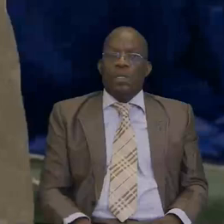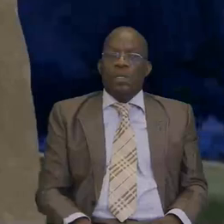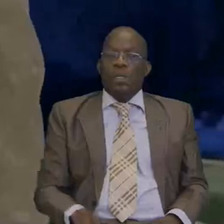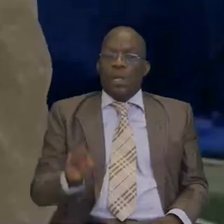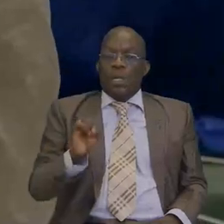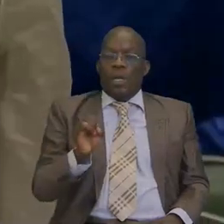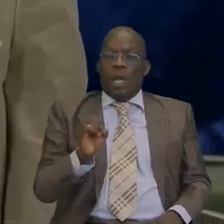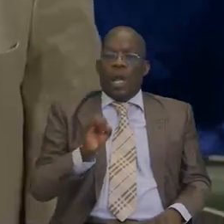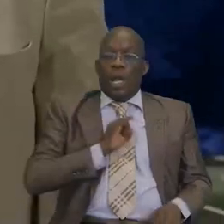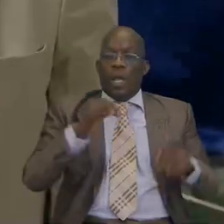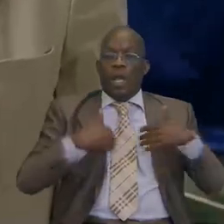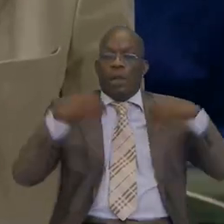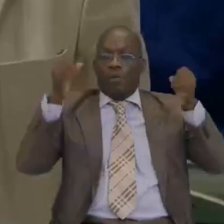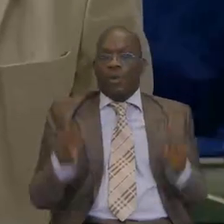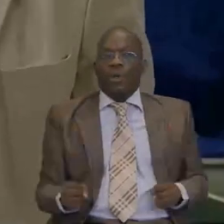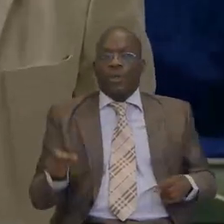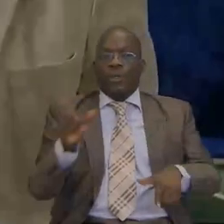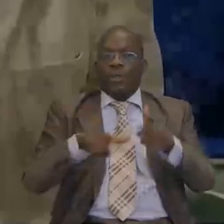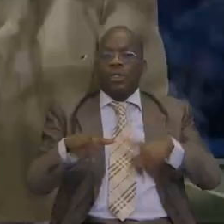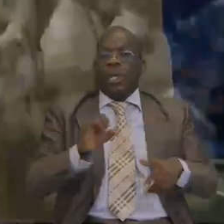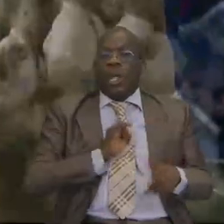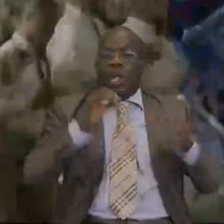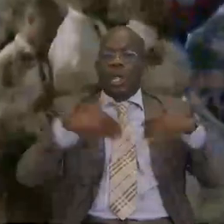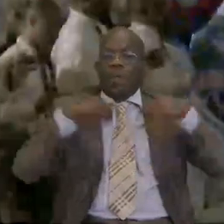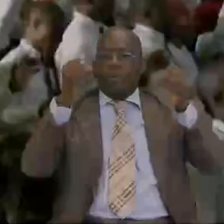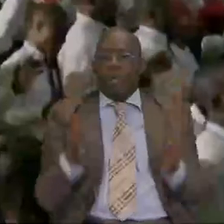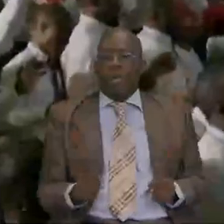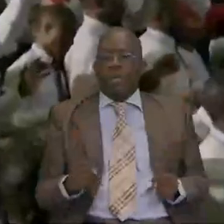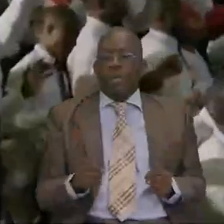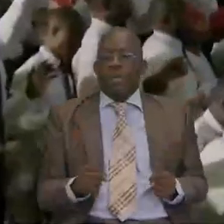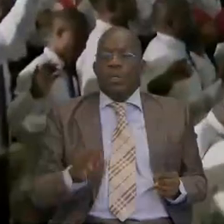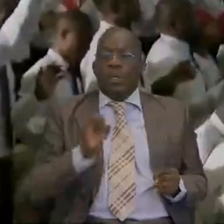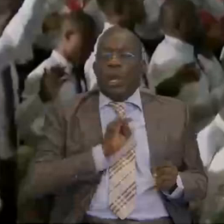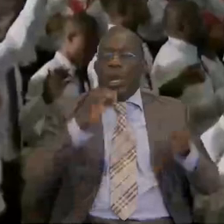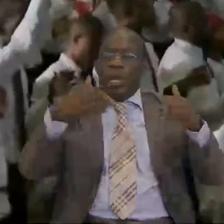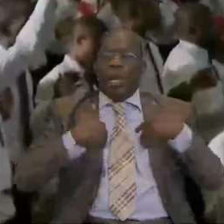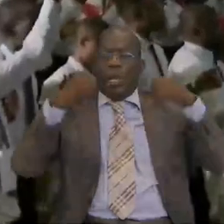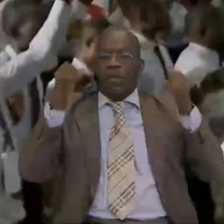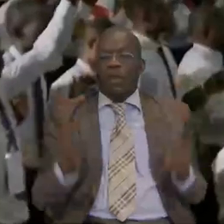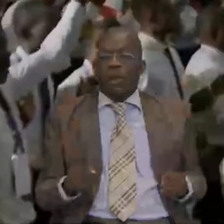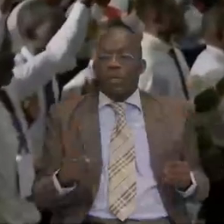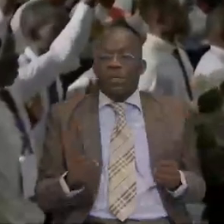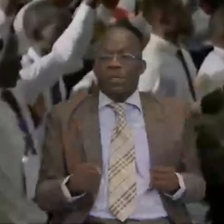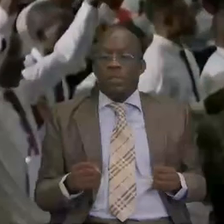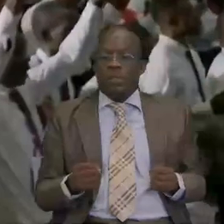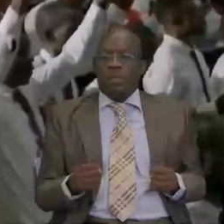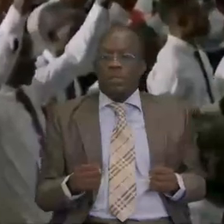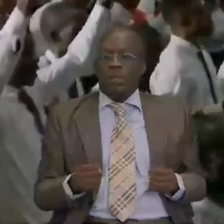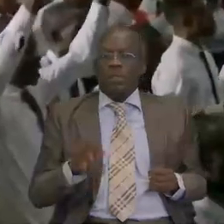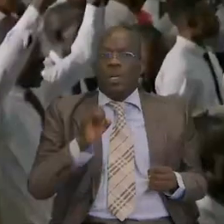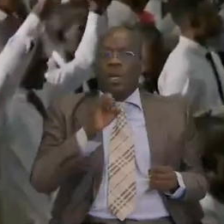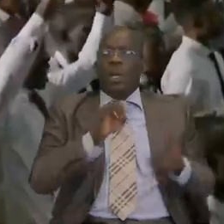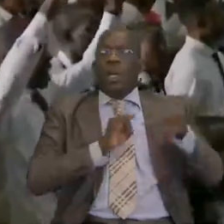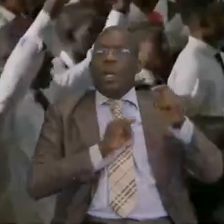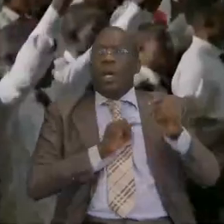J'ai la puissance. J'ai la puissance. J'ai la puissance. J'ai